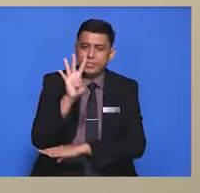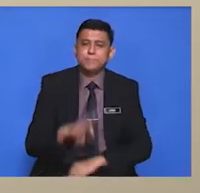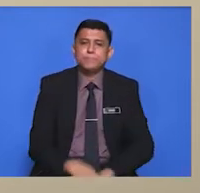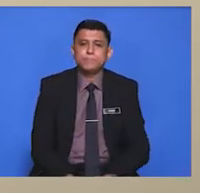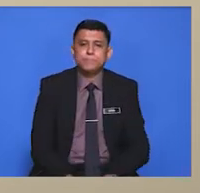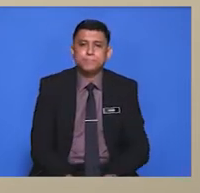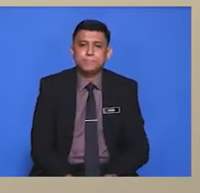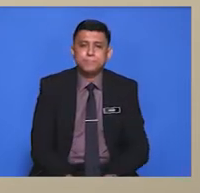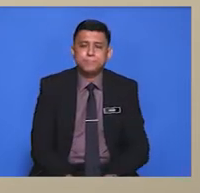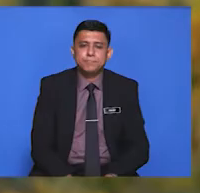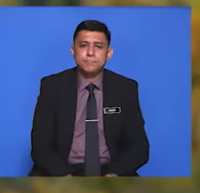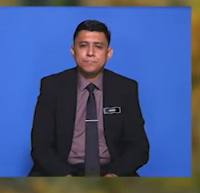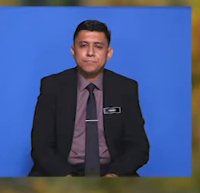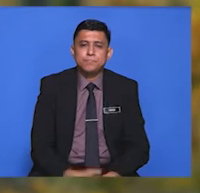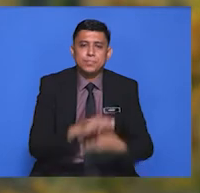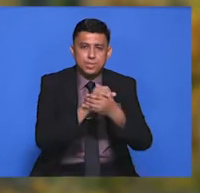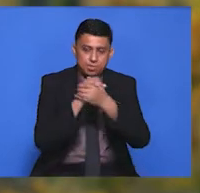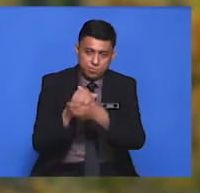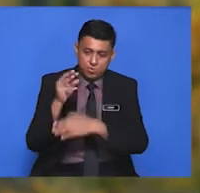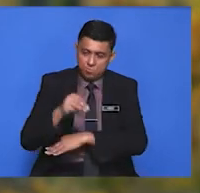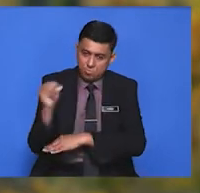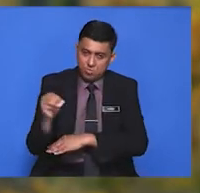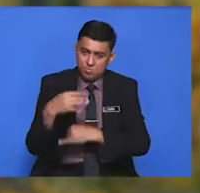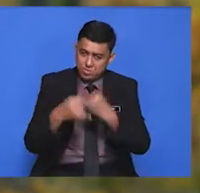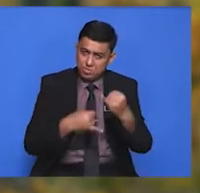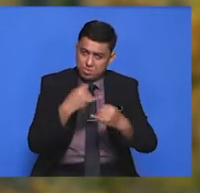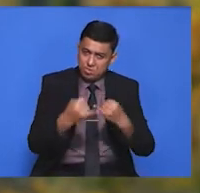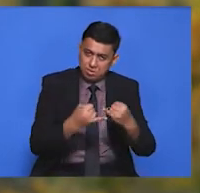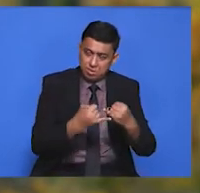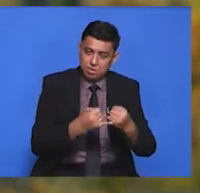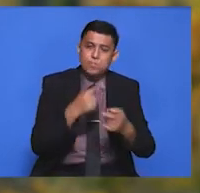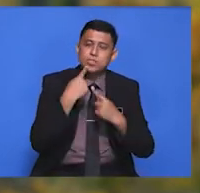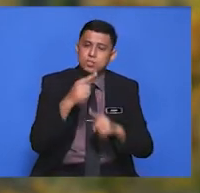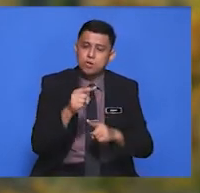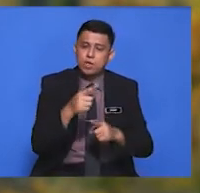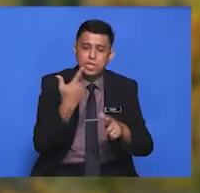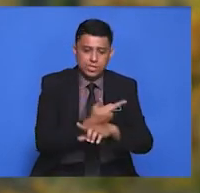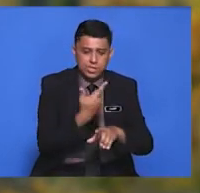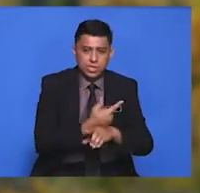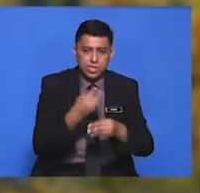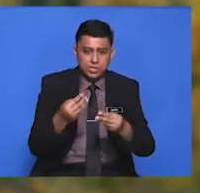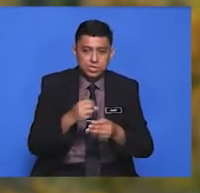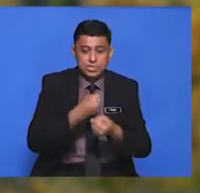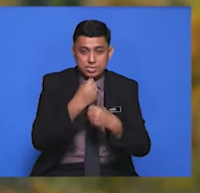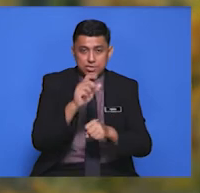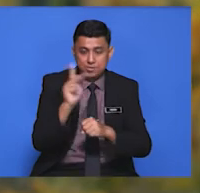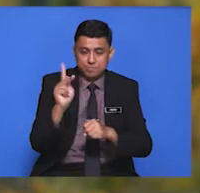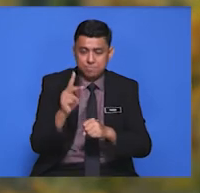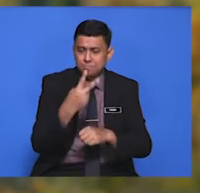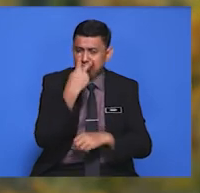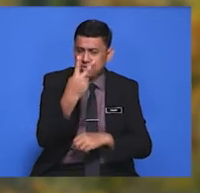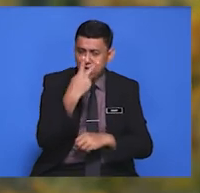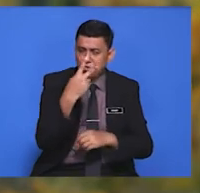markah. Tahniah murid kerana berjaya menjawab latihan yang cikgu sediakan. Marilah kita sama-sama